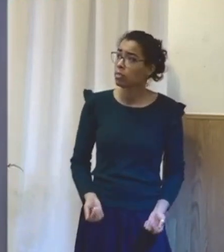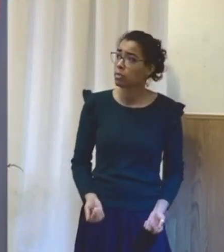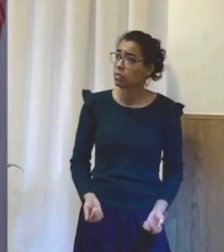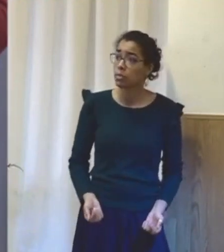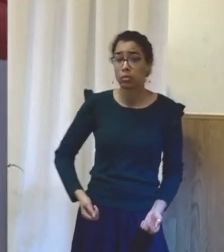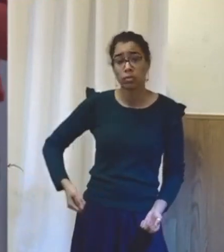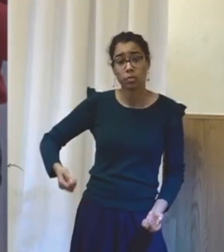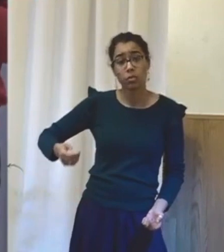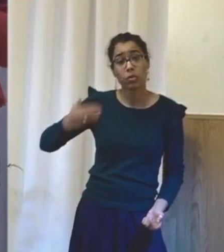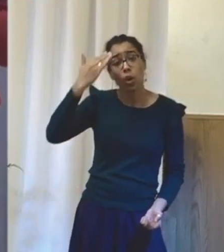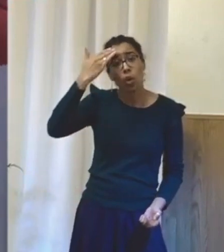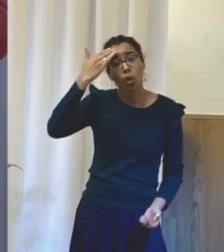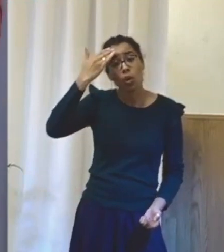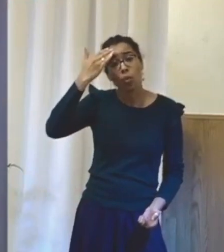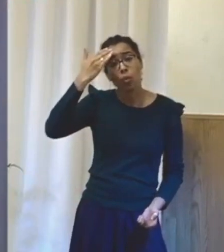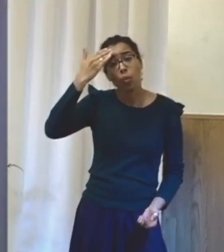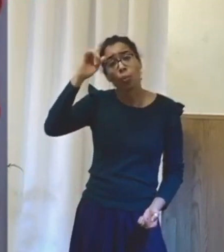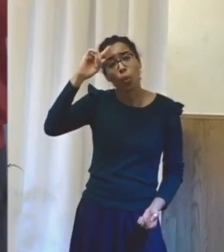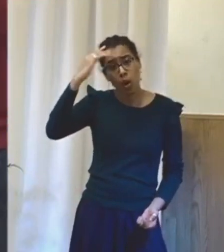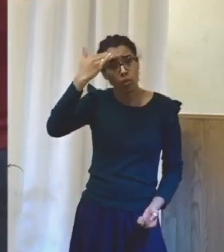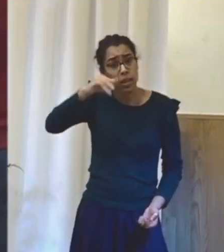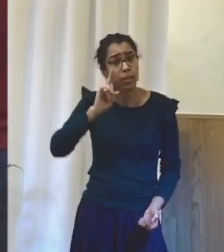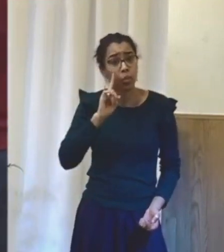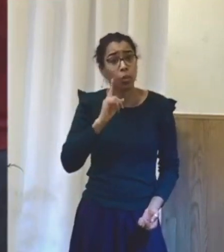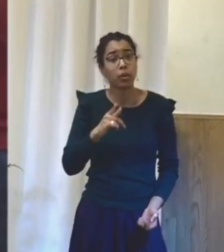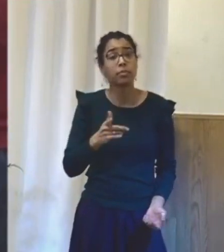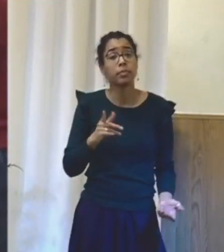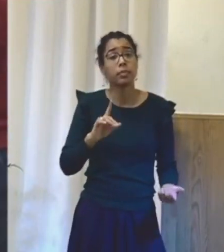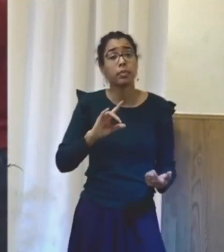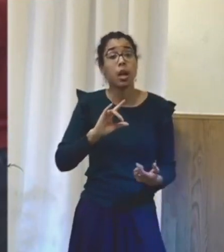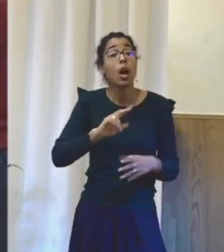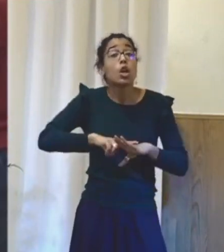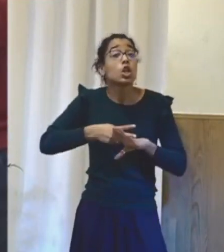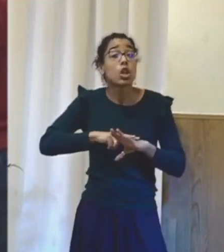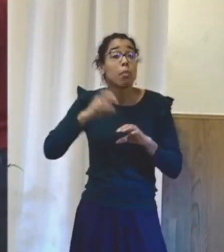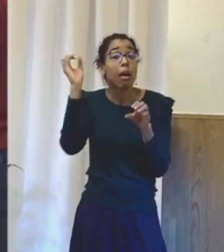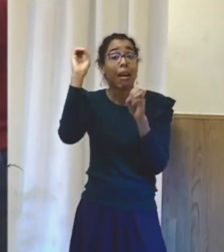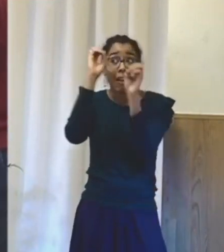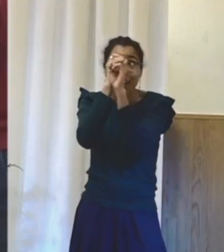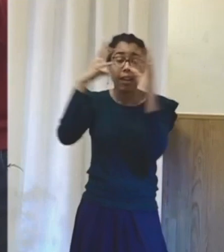Vous savez pourquoi? Parce que Job n'avait pas la révélation que nous avons là.